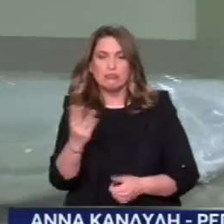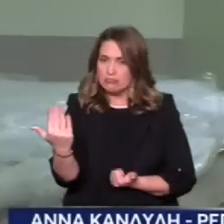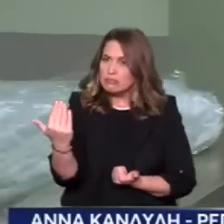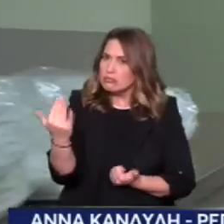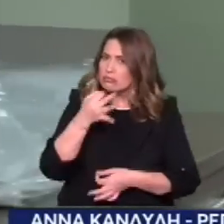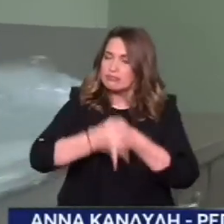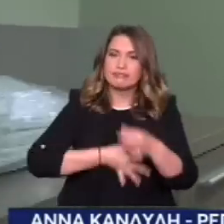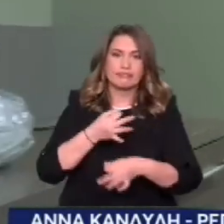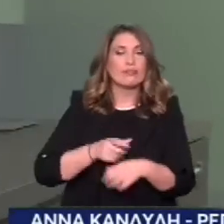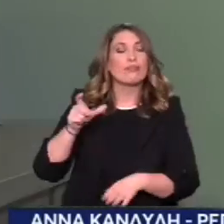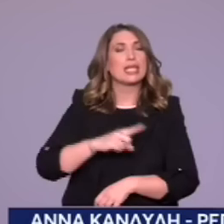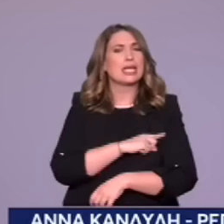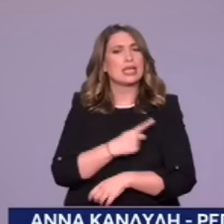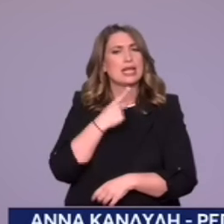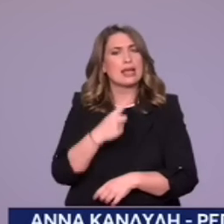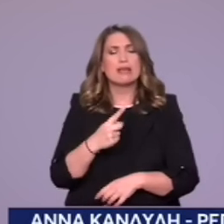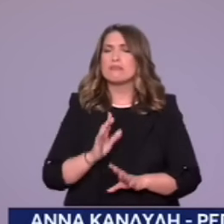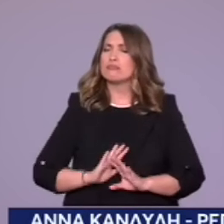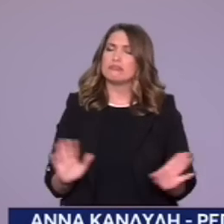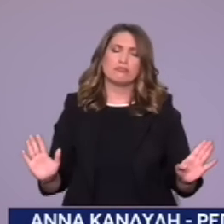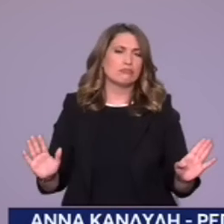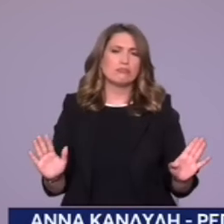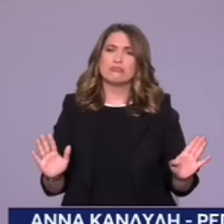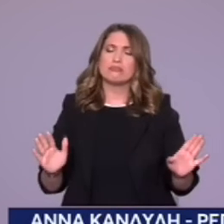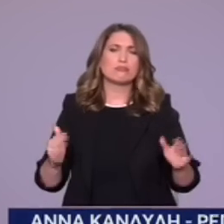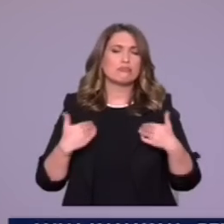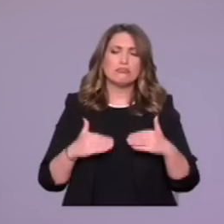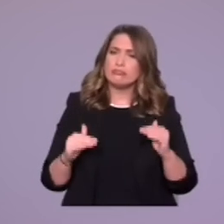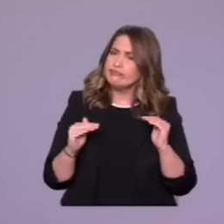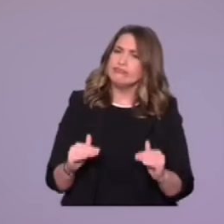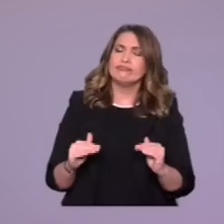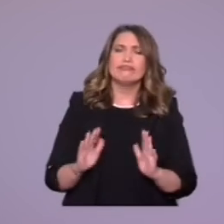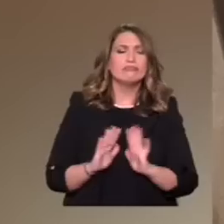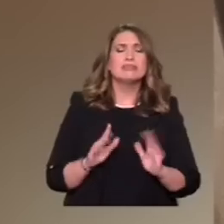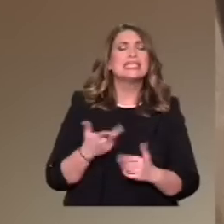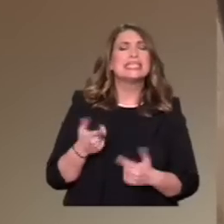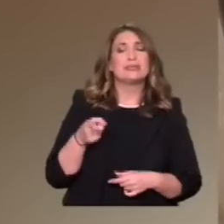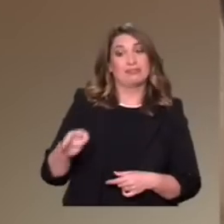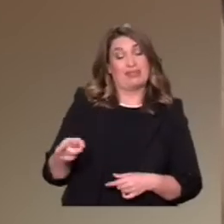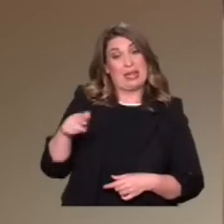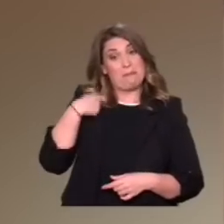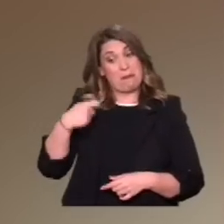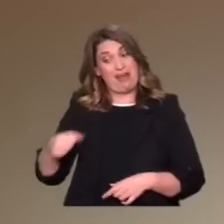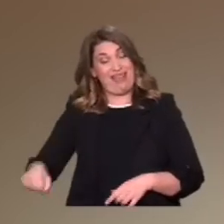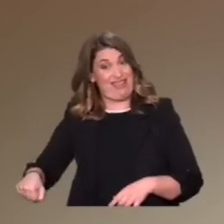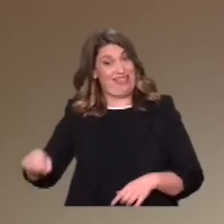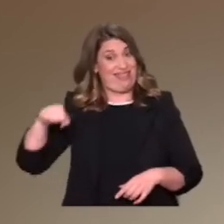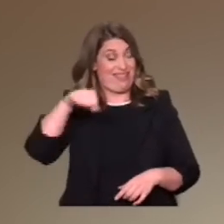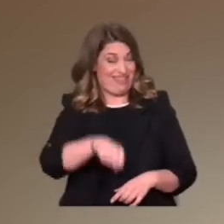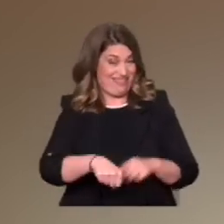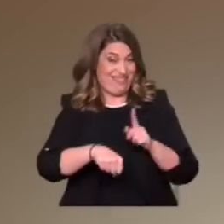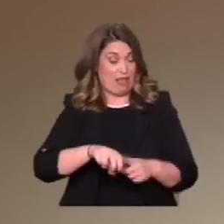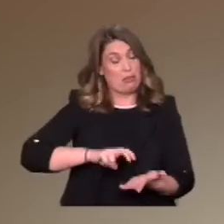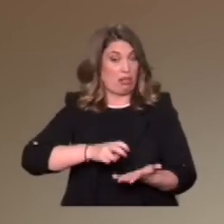Η γιατρός στάθηκε στις αντιδράσεις της κατηγορούμενης όταν πήγε την Τζορτζίνα στο νοσοκομείο, στα αποτελέσματα των εξετάσεων και στις ώρες των